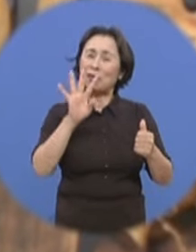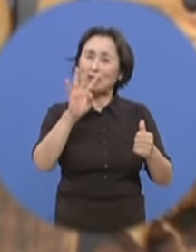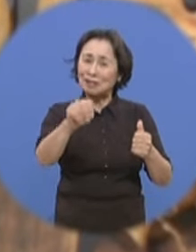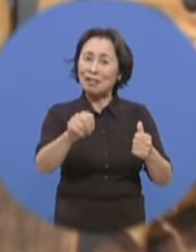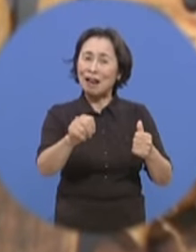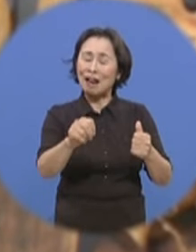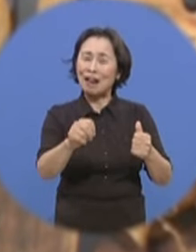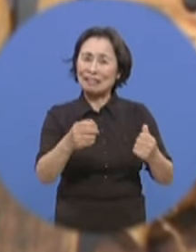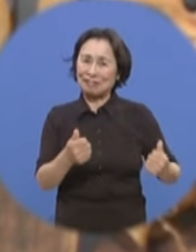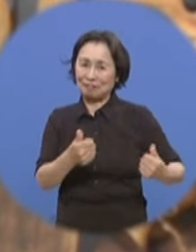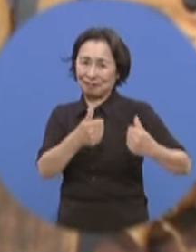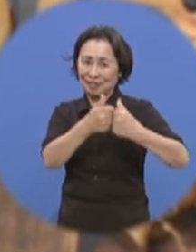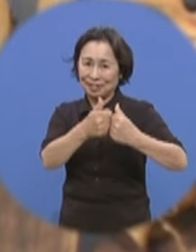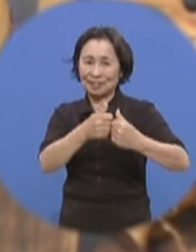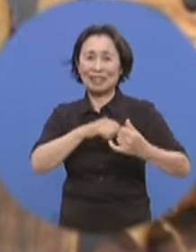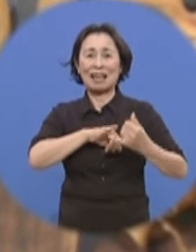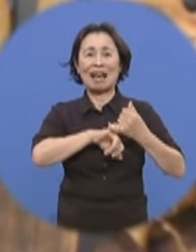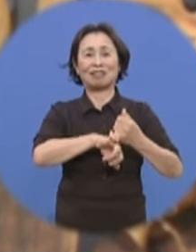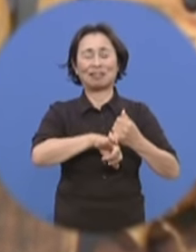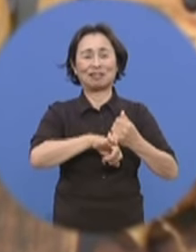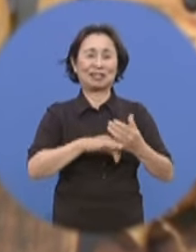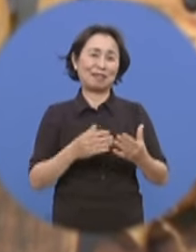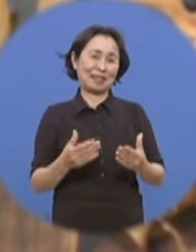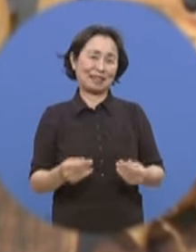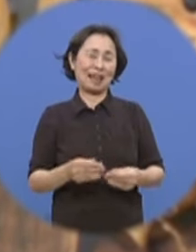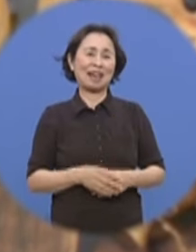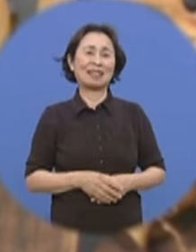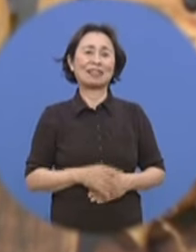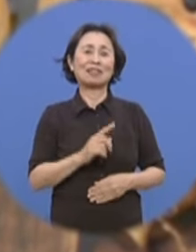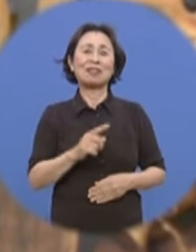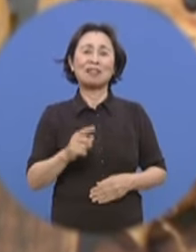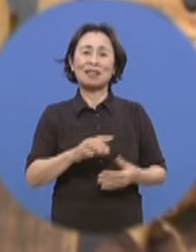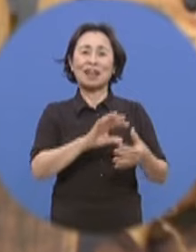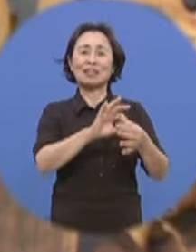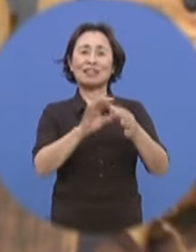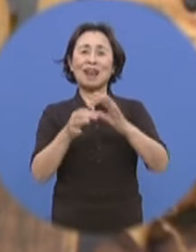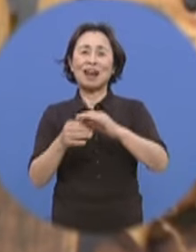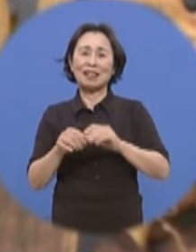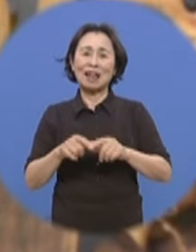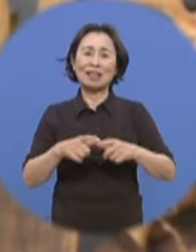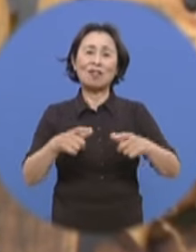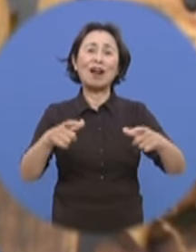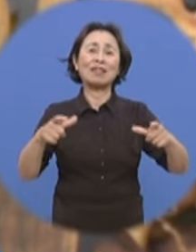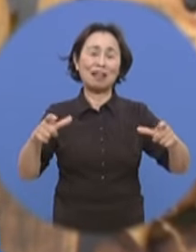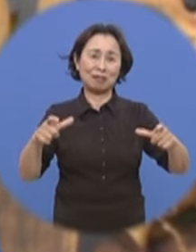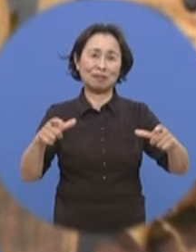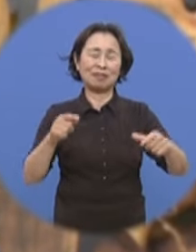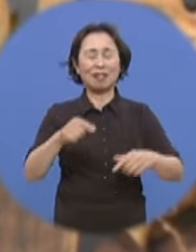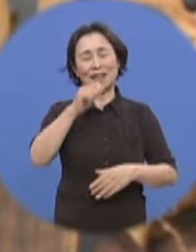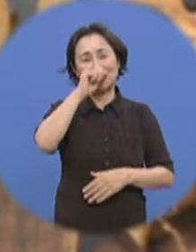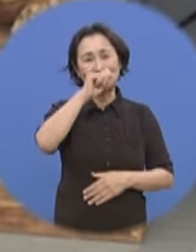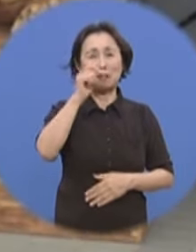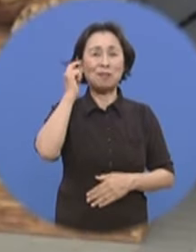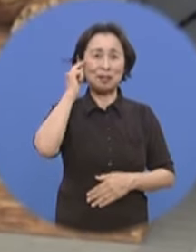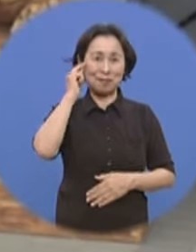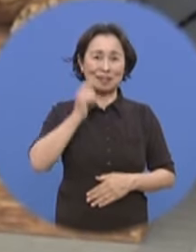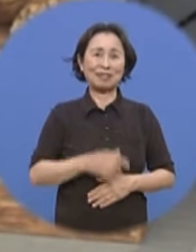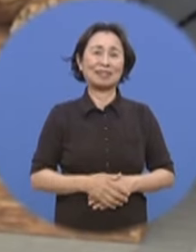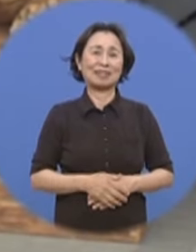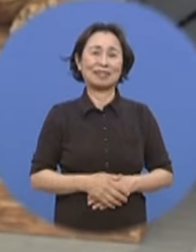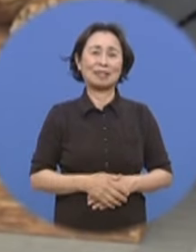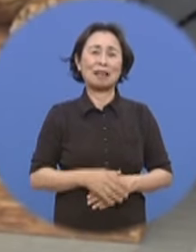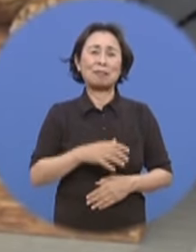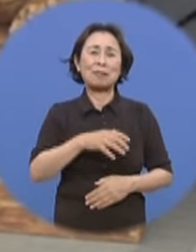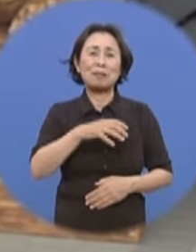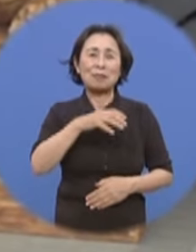て戦おうという約束はしましたそういうつりがどんどん広がっていくところがいいかなと思いますちょっとま